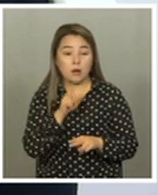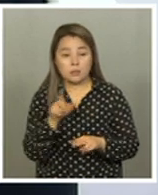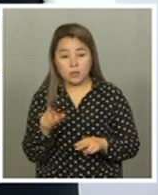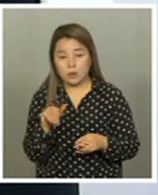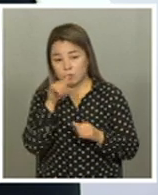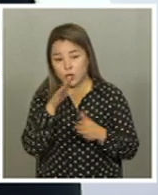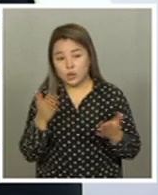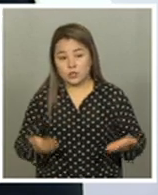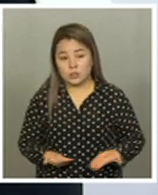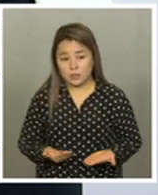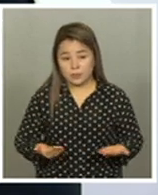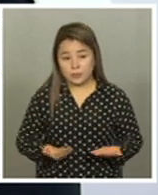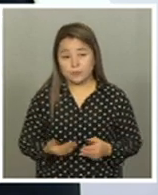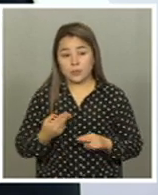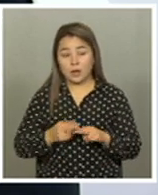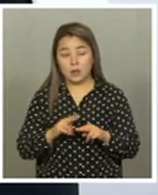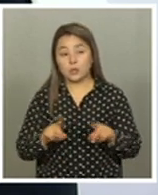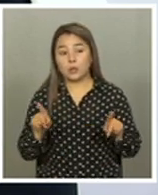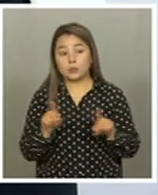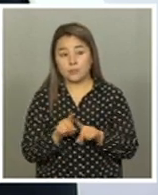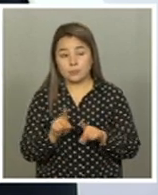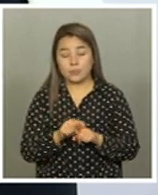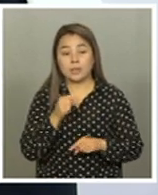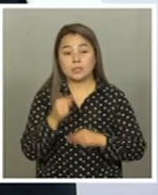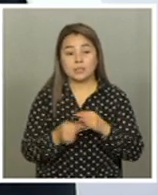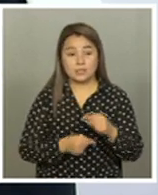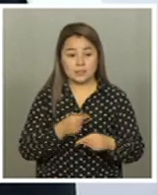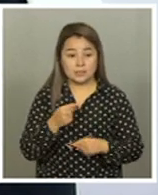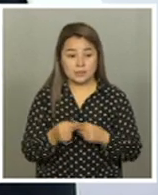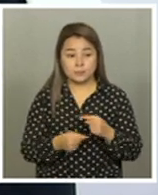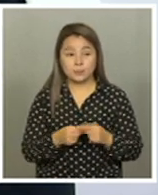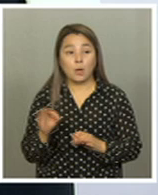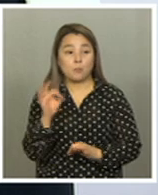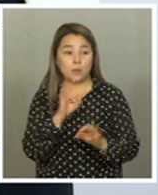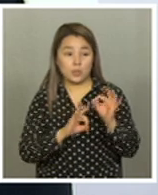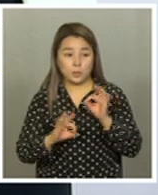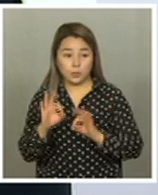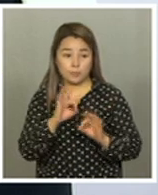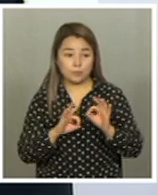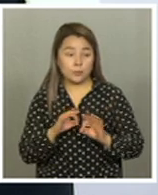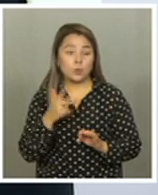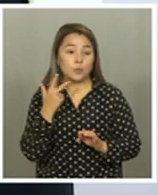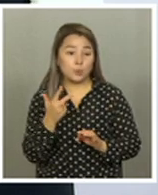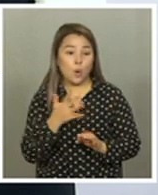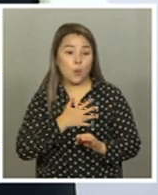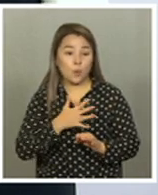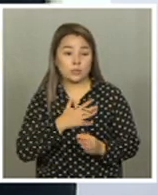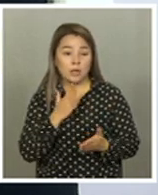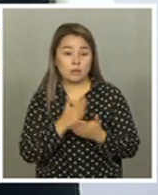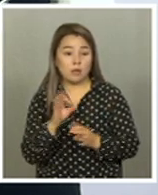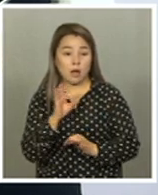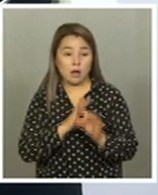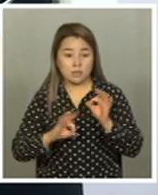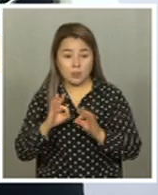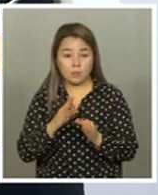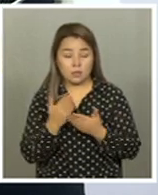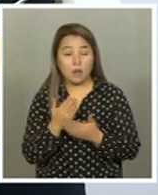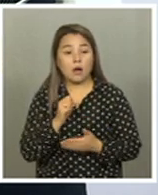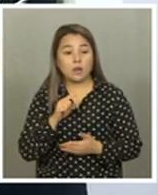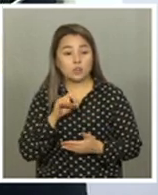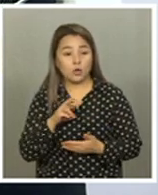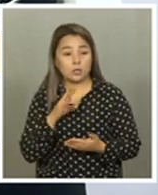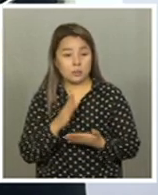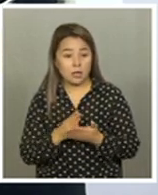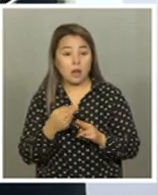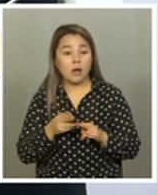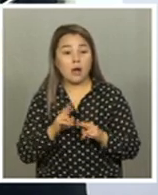болмайды. Сонымен қатар, келесі молекула 3 оттек атомынан тұратын азон. Азон